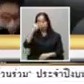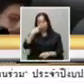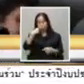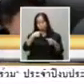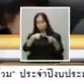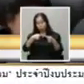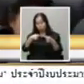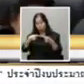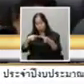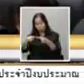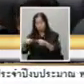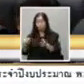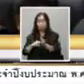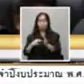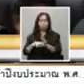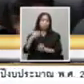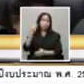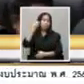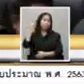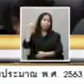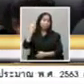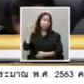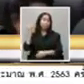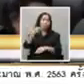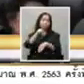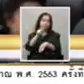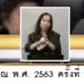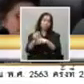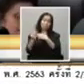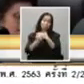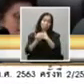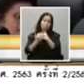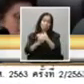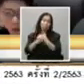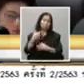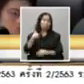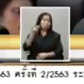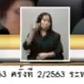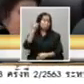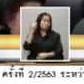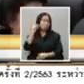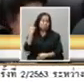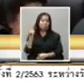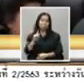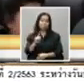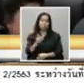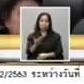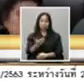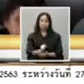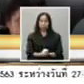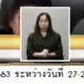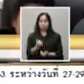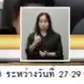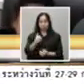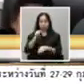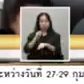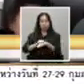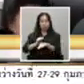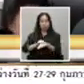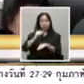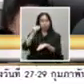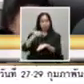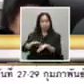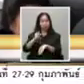ตือนไม่ฟังคำเตือนคำห้ามปามนะฮะที่ท่านประธานได้ตักเตือนไปตาม